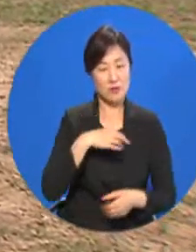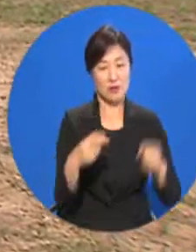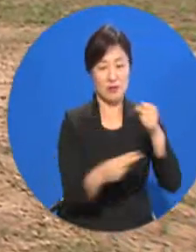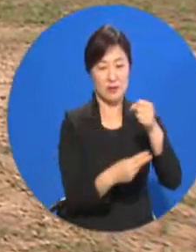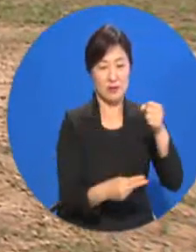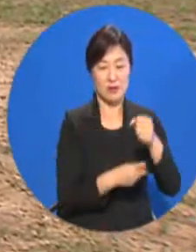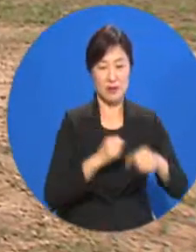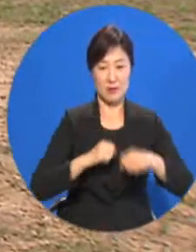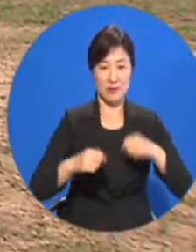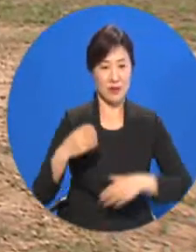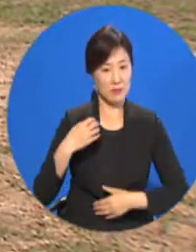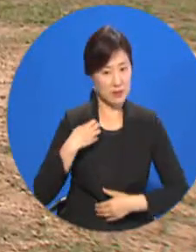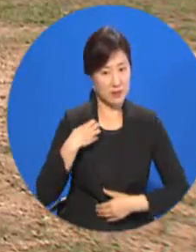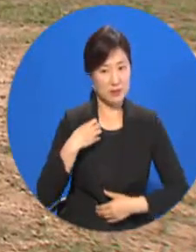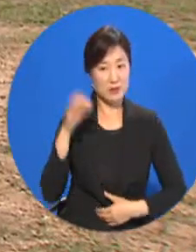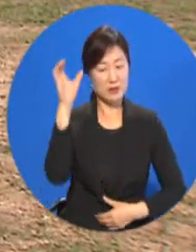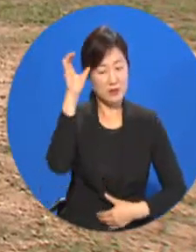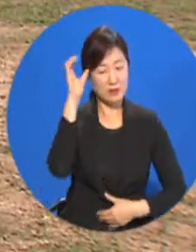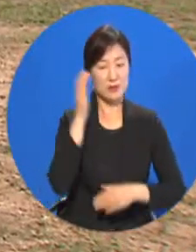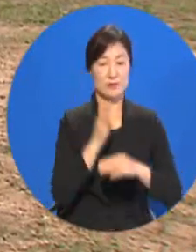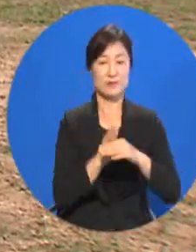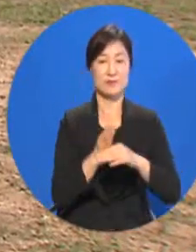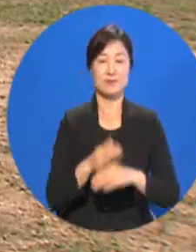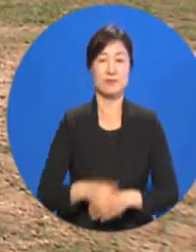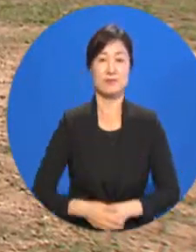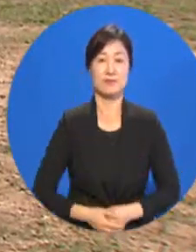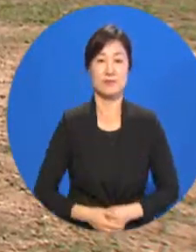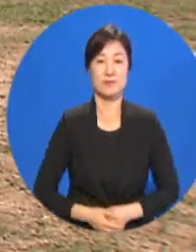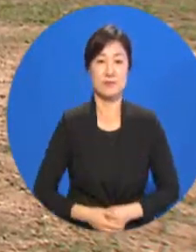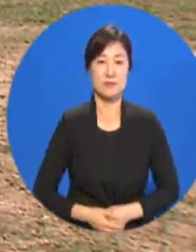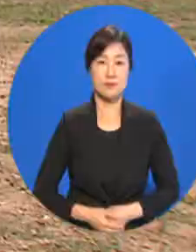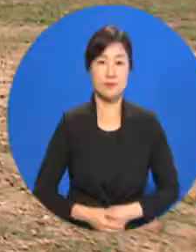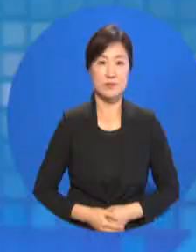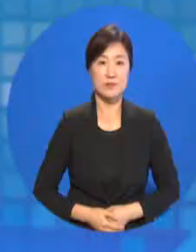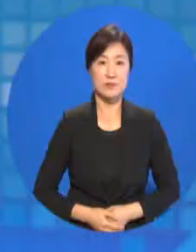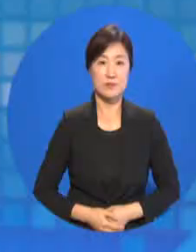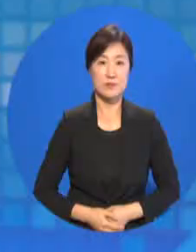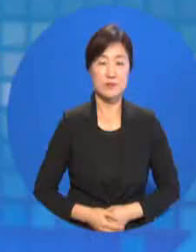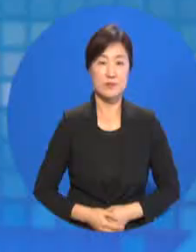역할을 할 수 있을지 주목됩니다. MBC 뉴스 김주입니다.